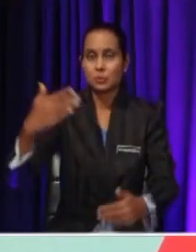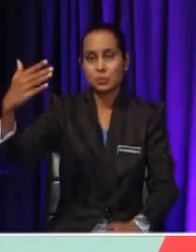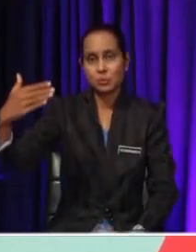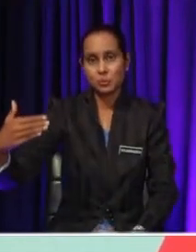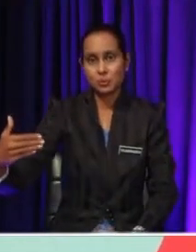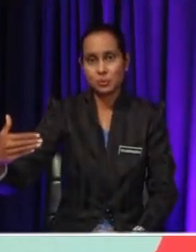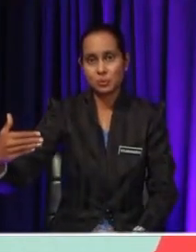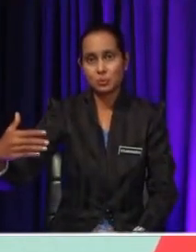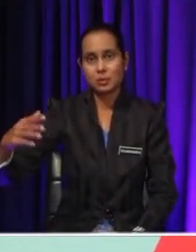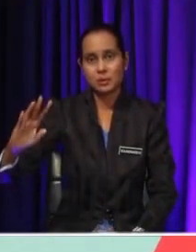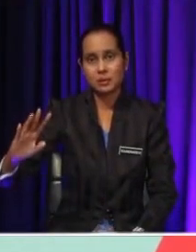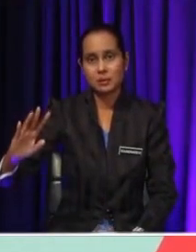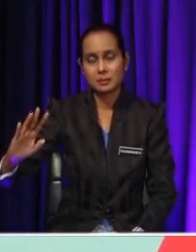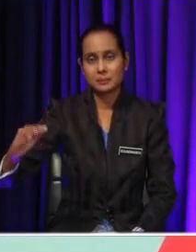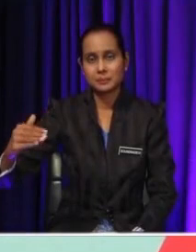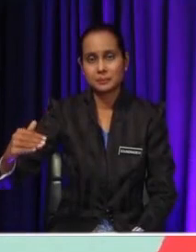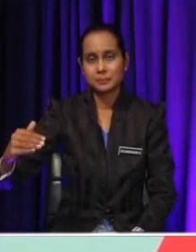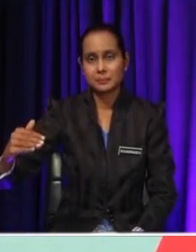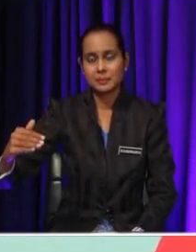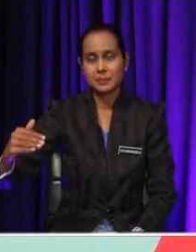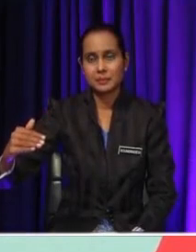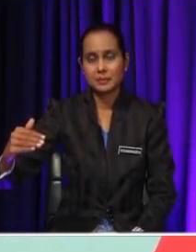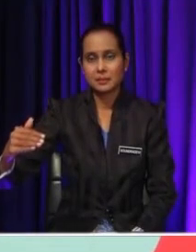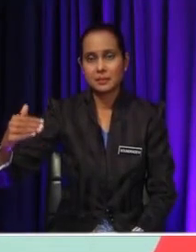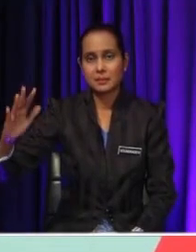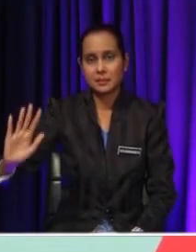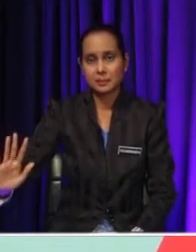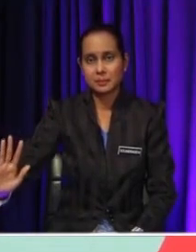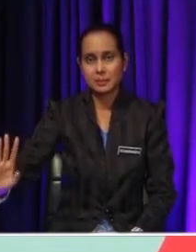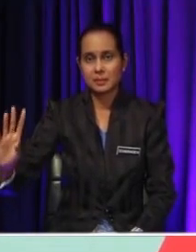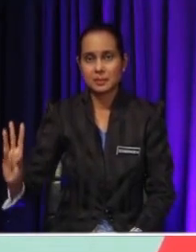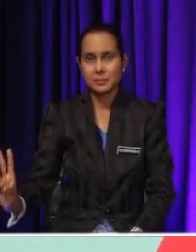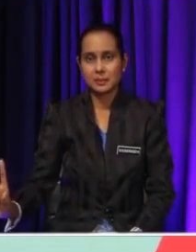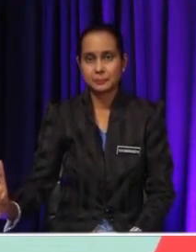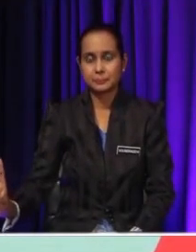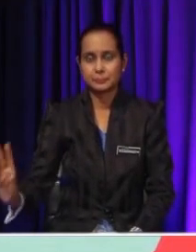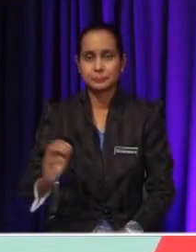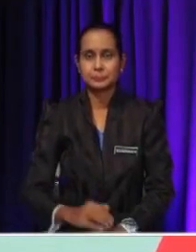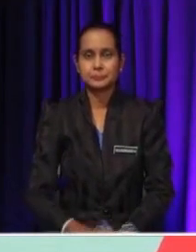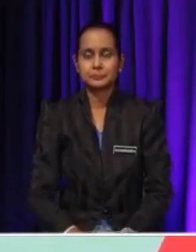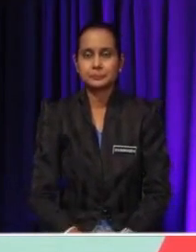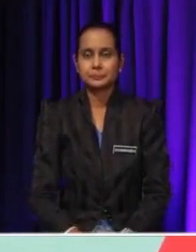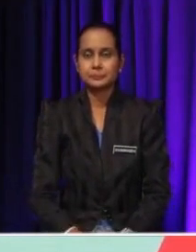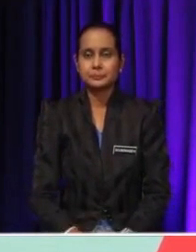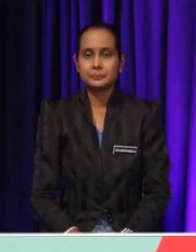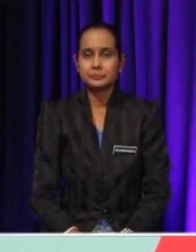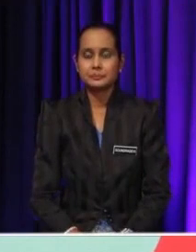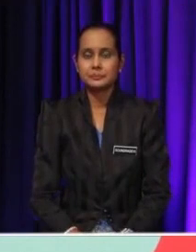rangkap keempat keempat kelima 123 ke-5 dan keenam jadi apa